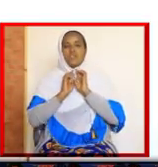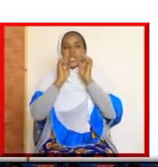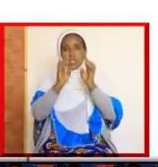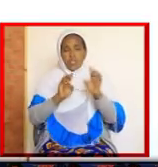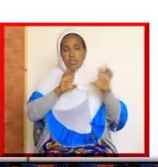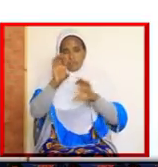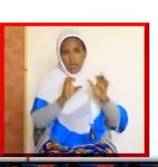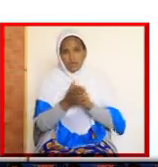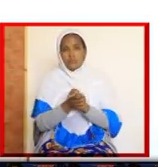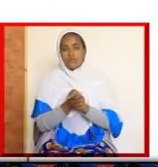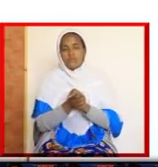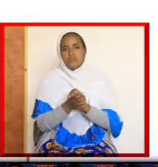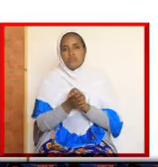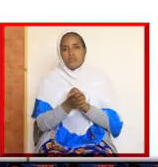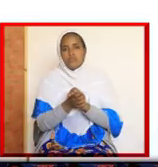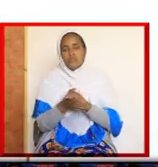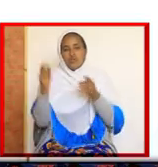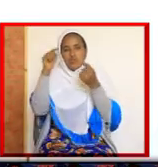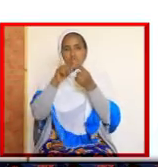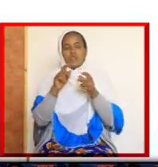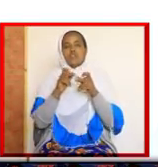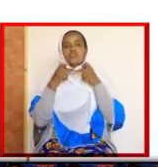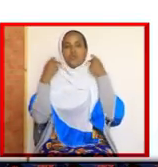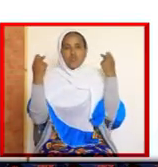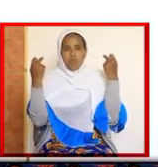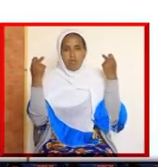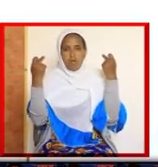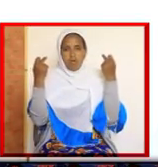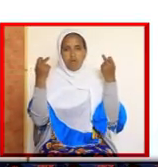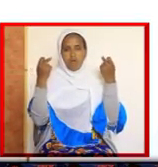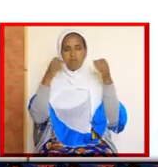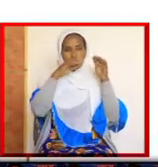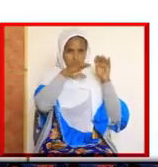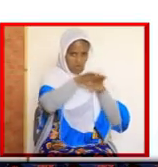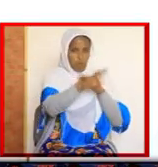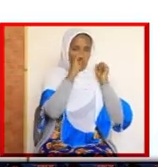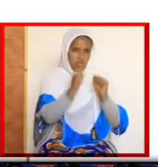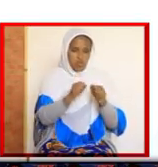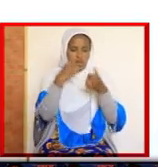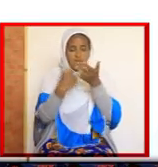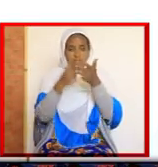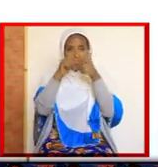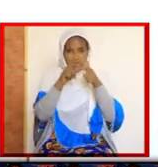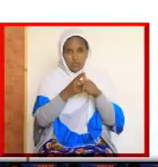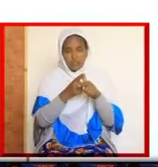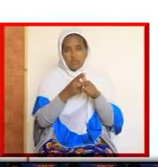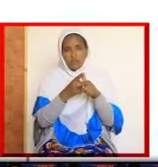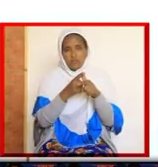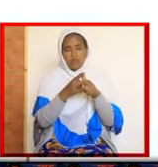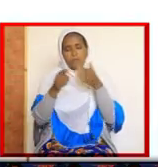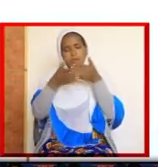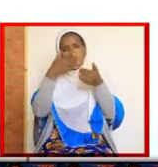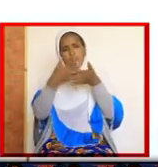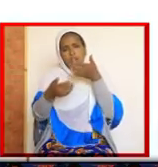ይገኝ ወደ ዲቁና አገልግሎት ሊገባ ይችላል። ይሄ እንግዲህ